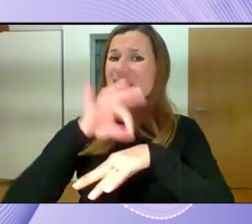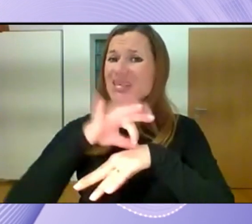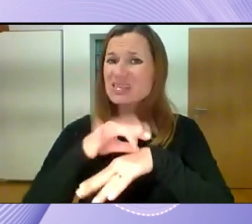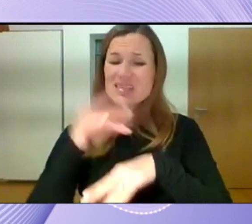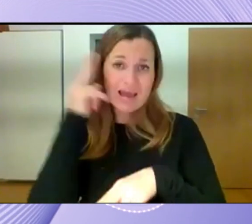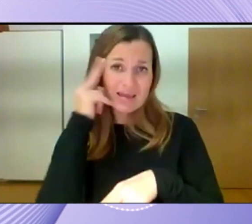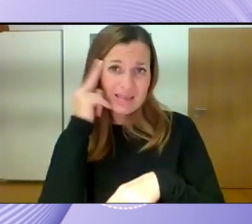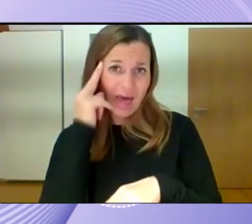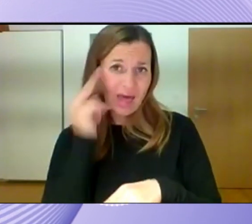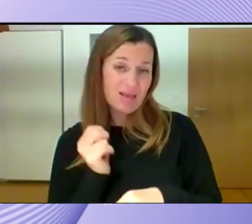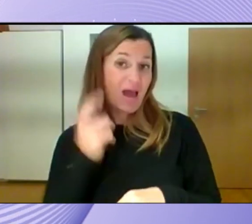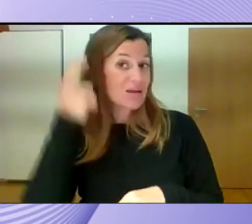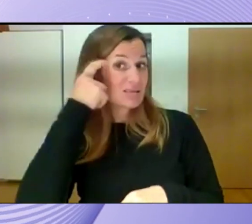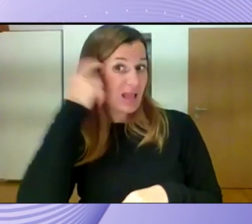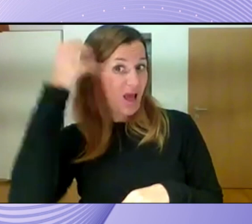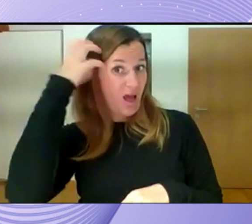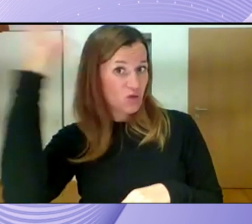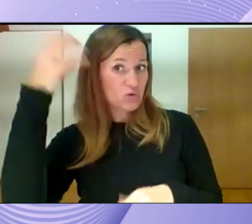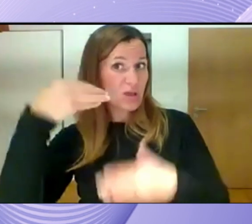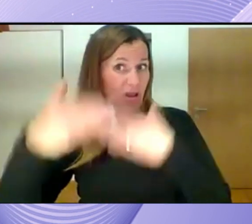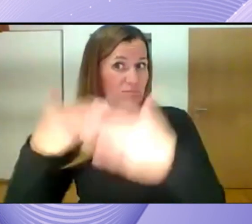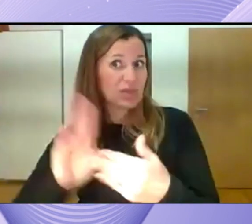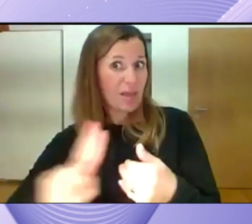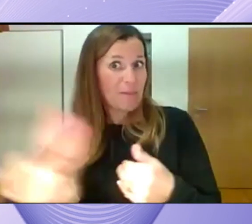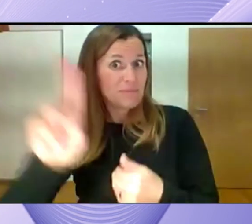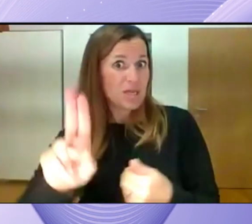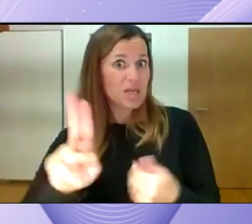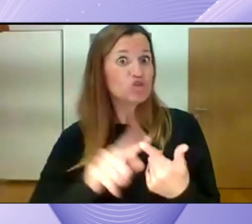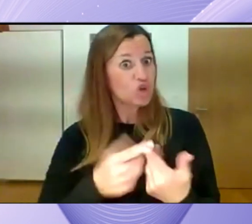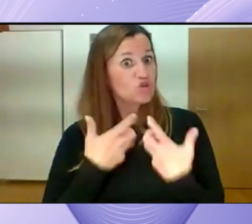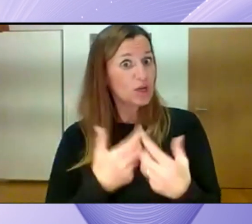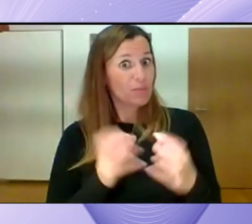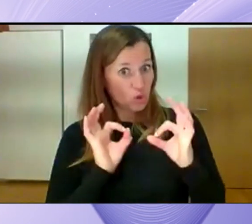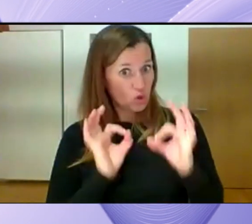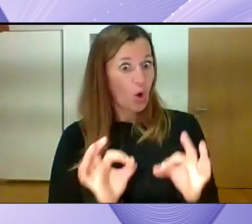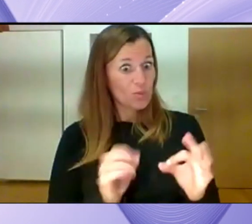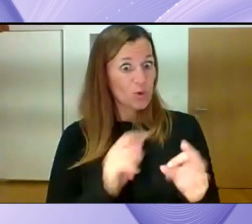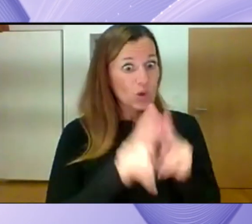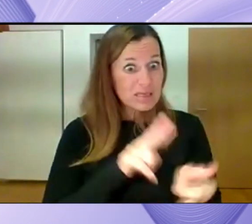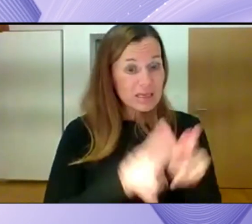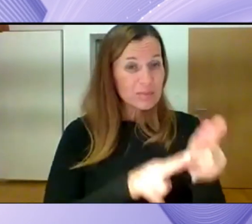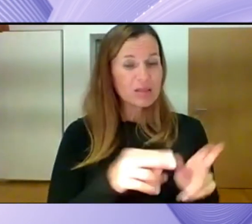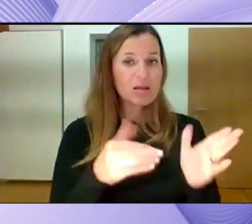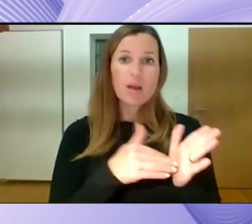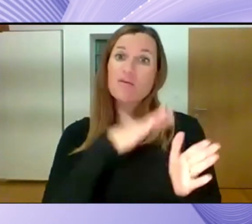če hočemo dobro za nekoga skrbeti, kar si večina želi, je treba vedno več znanja, tudi to ni lahko.